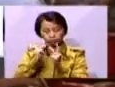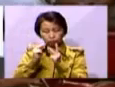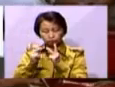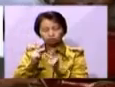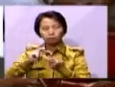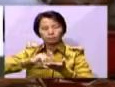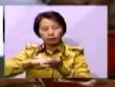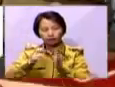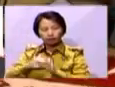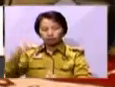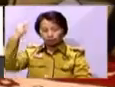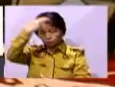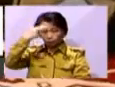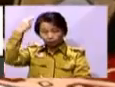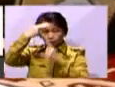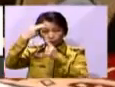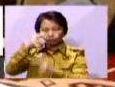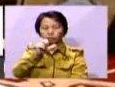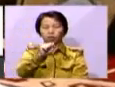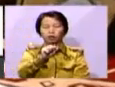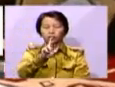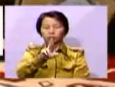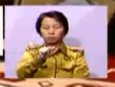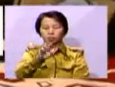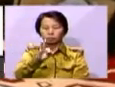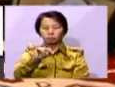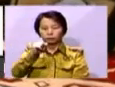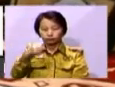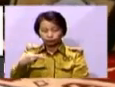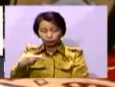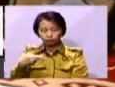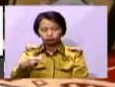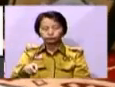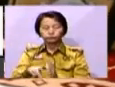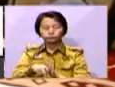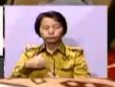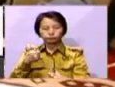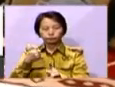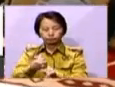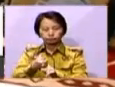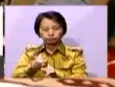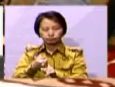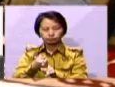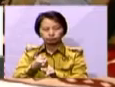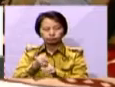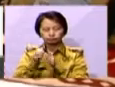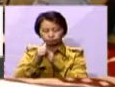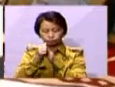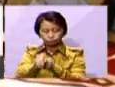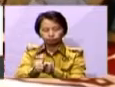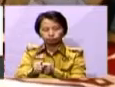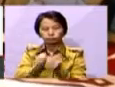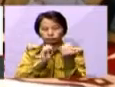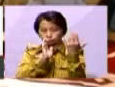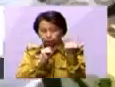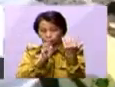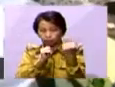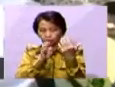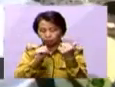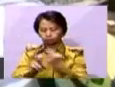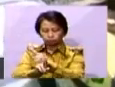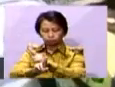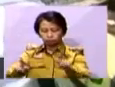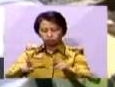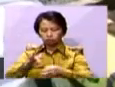yang bermaksud haji itu ialah Arafah. Menekankannya, pengarah operasi bimbingan Tengku Aziz Raja Abdullah berharap